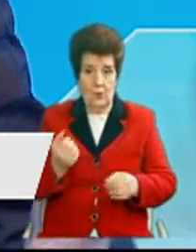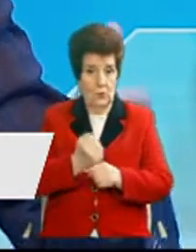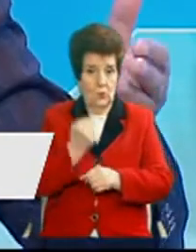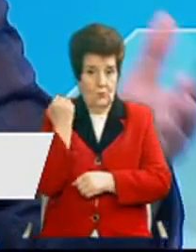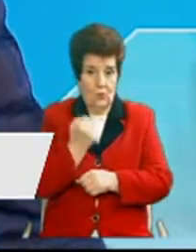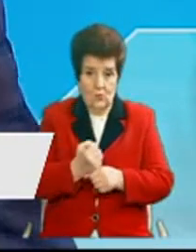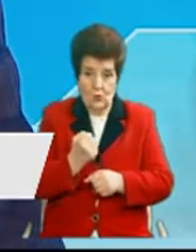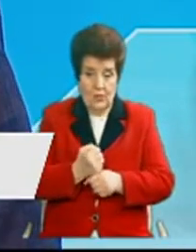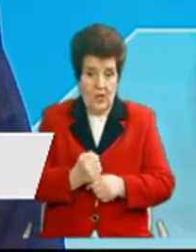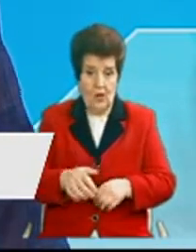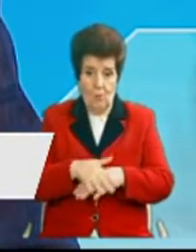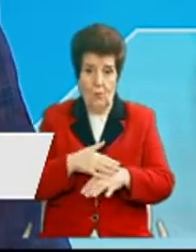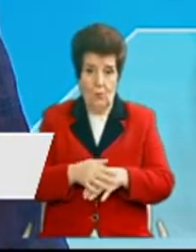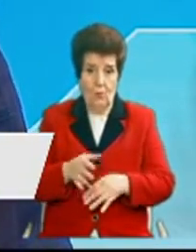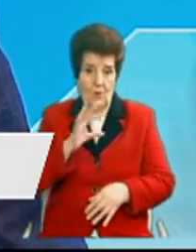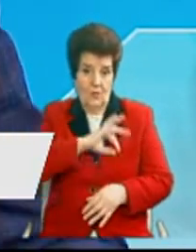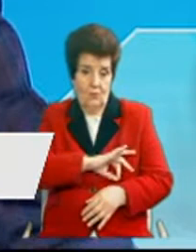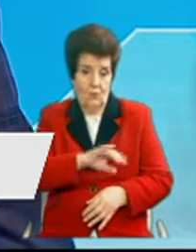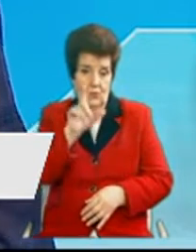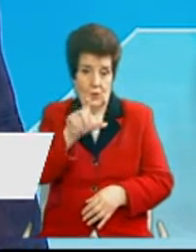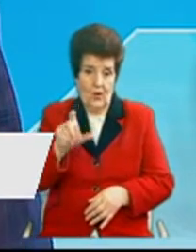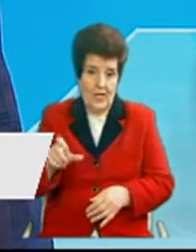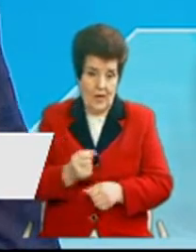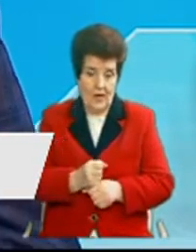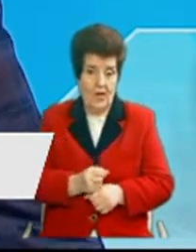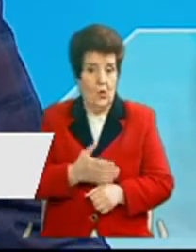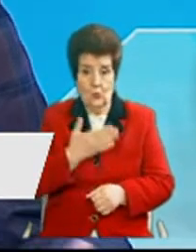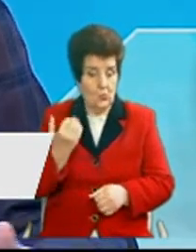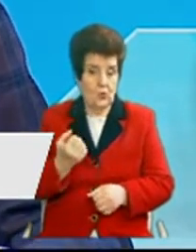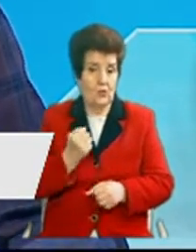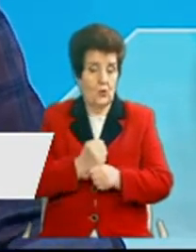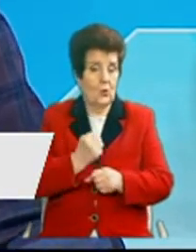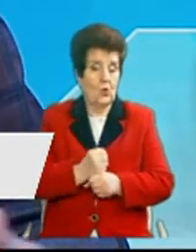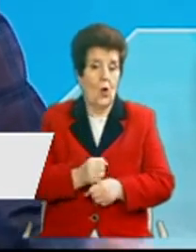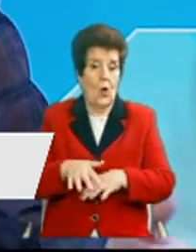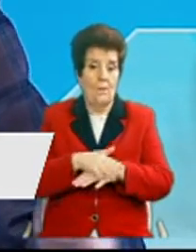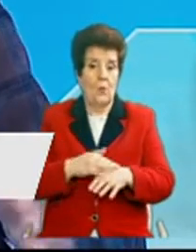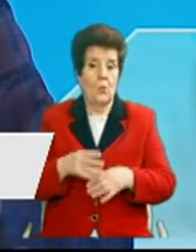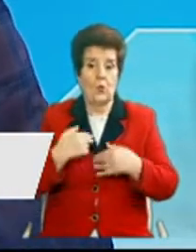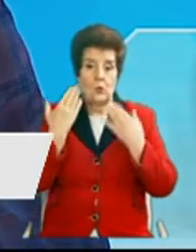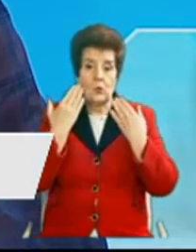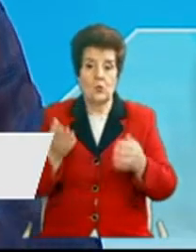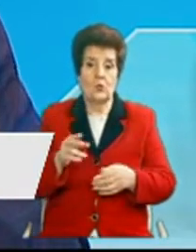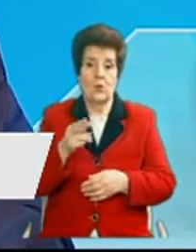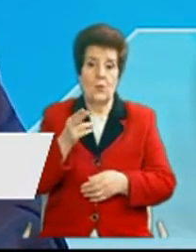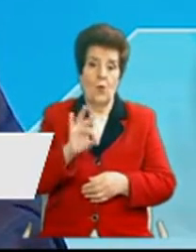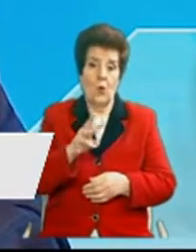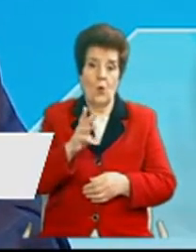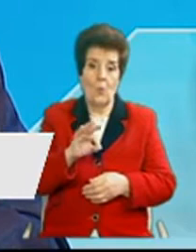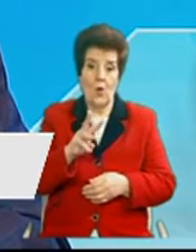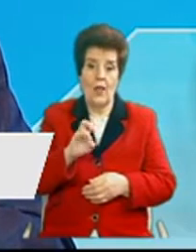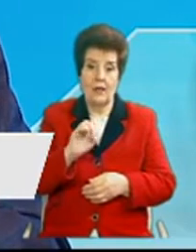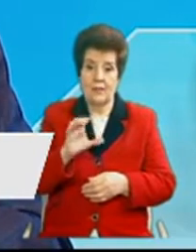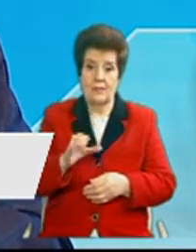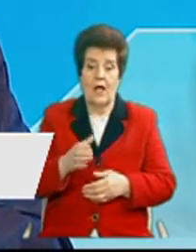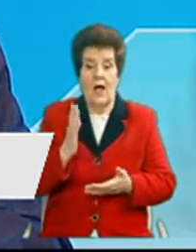public. Eu nu pot să folosesc funcționarii, că nu sunt funcționari public, dar mă rog, eu nu știu de ce Promolex, cred că are motive.